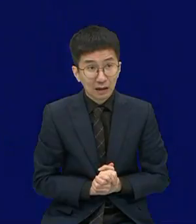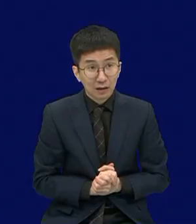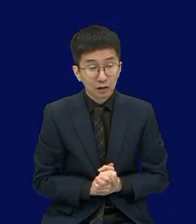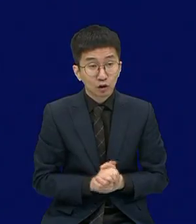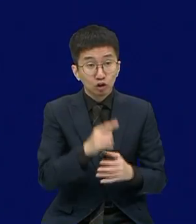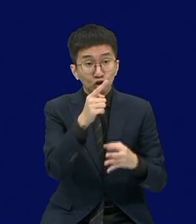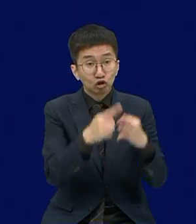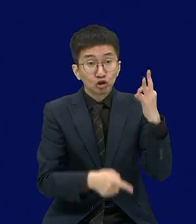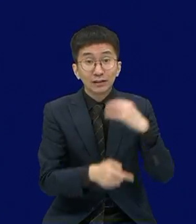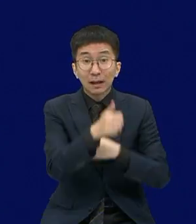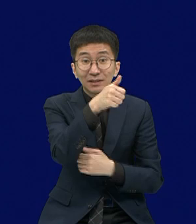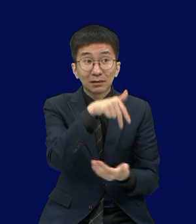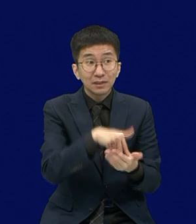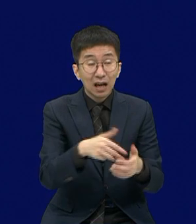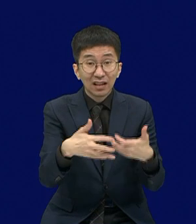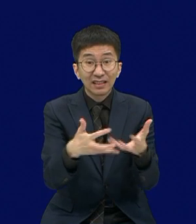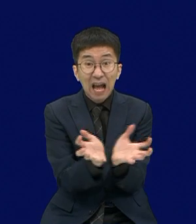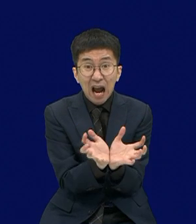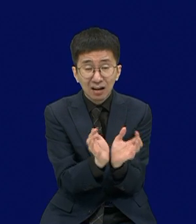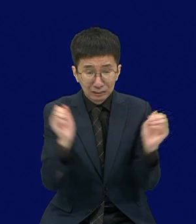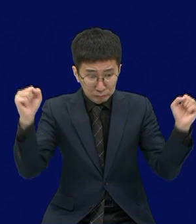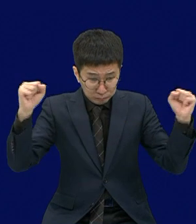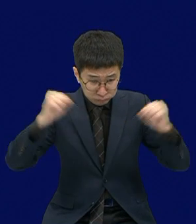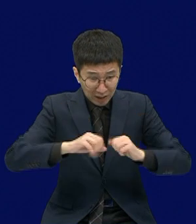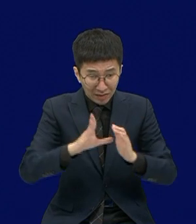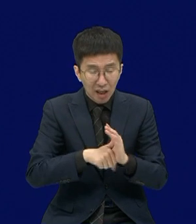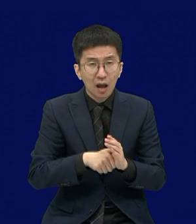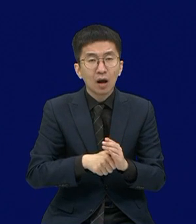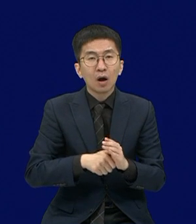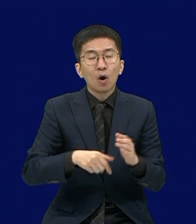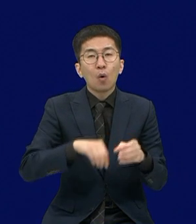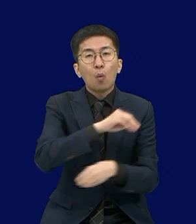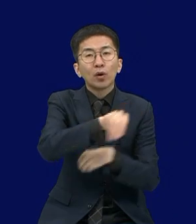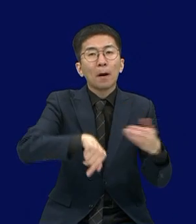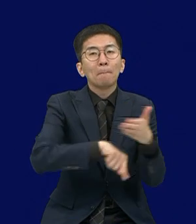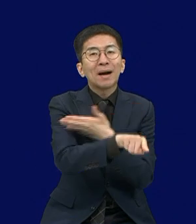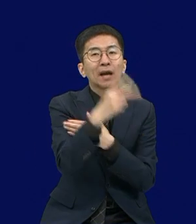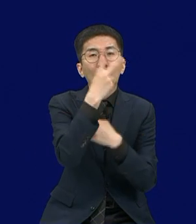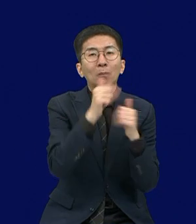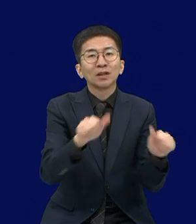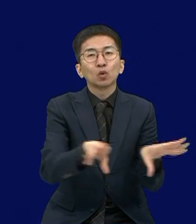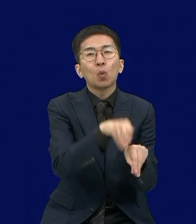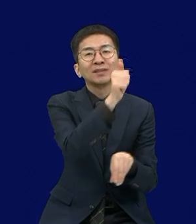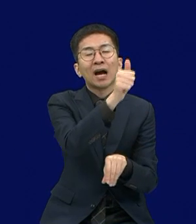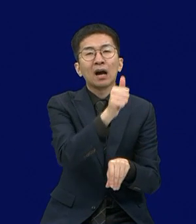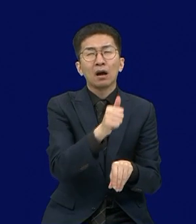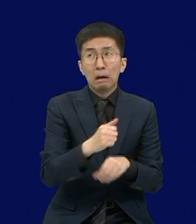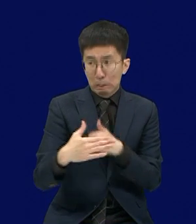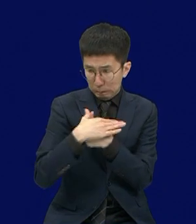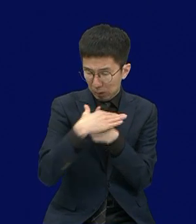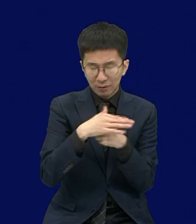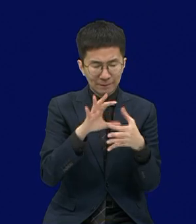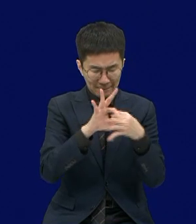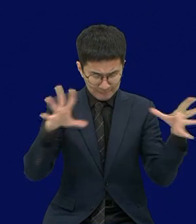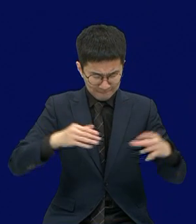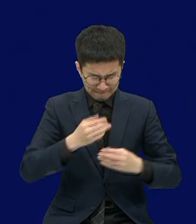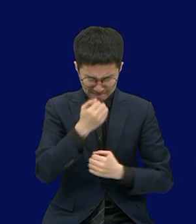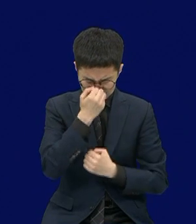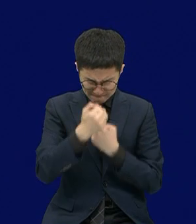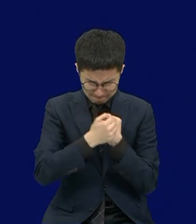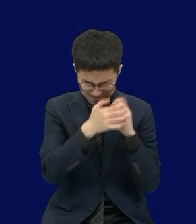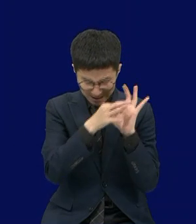관계자는 당이 무너질 때 밖에서 검찰총장으로 버티면서 1인 야당 역할을 했는데 다른 후보가 저질 공세를